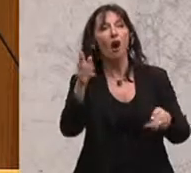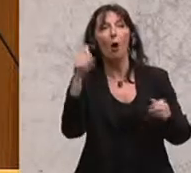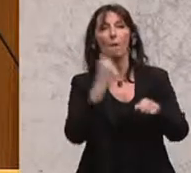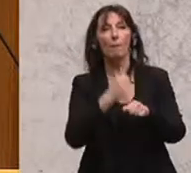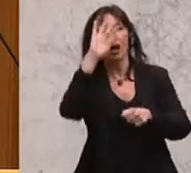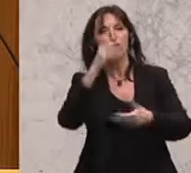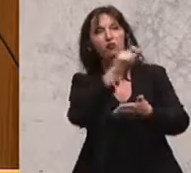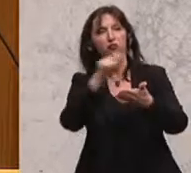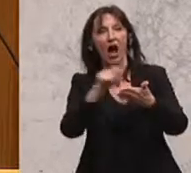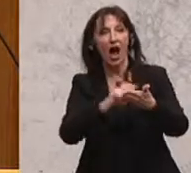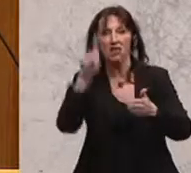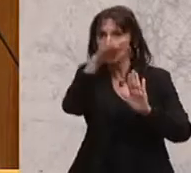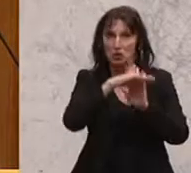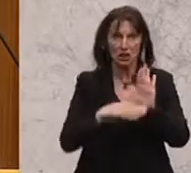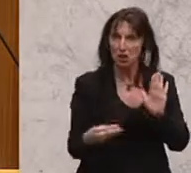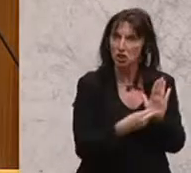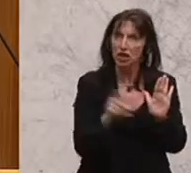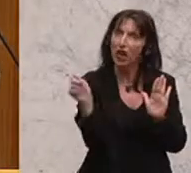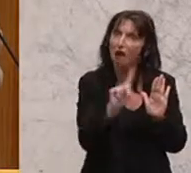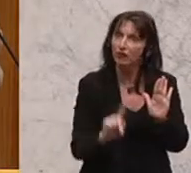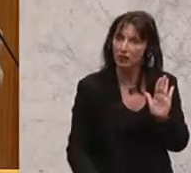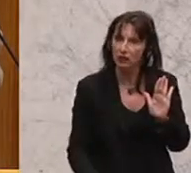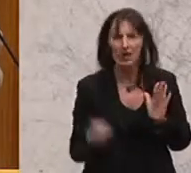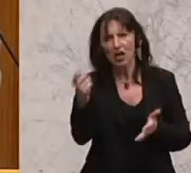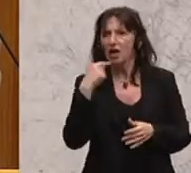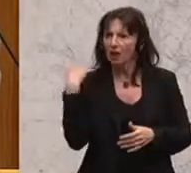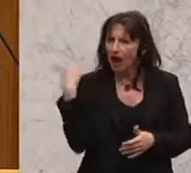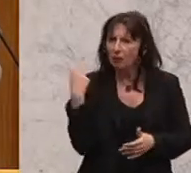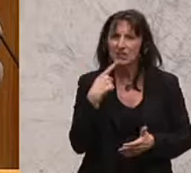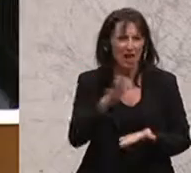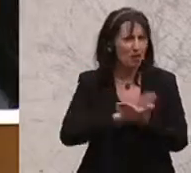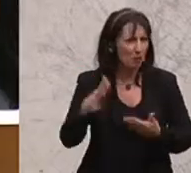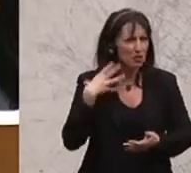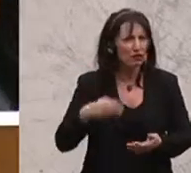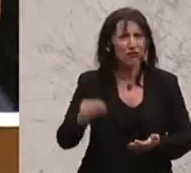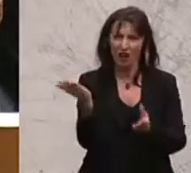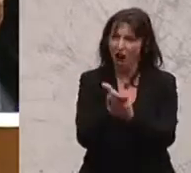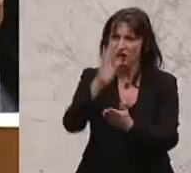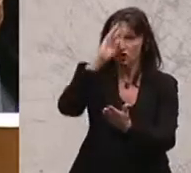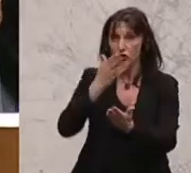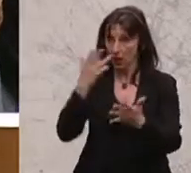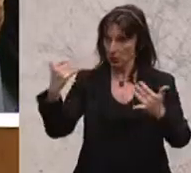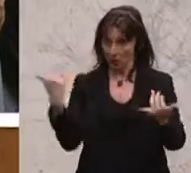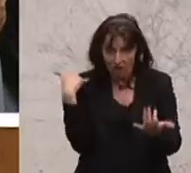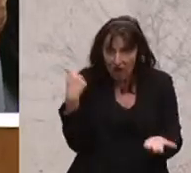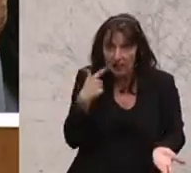vornehmen, wo Andi Schieder noch in der Reform erklärt hat, nie mehr schwarze Akten, wir haben sie alle gehört, da hat er es gesagt. Und